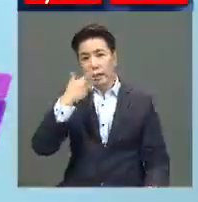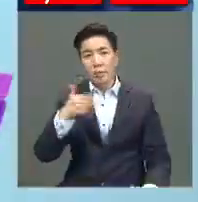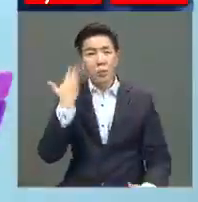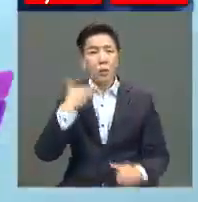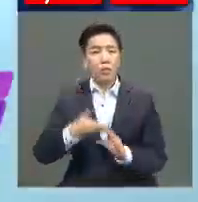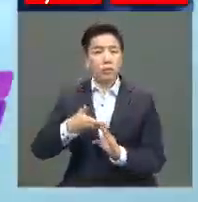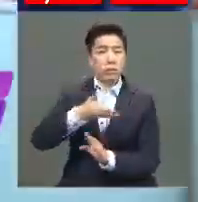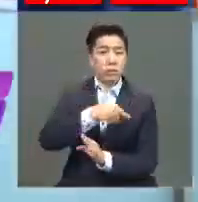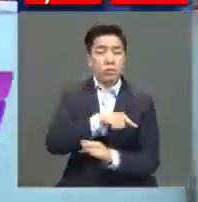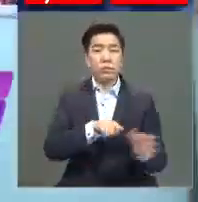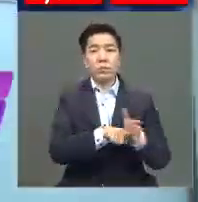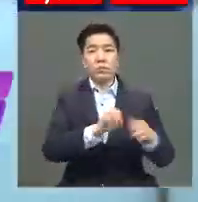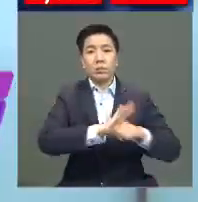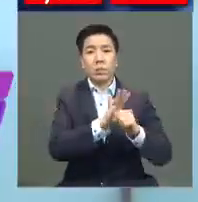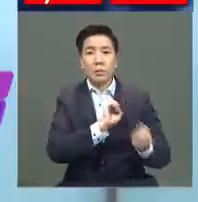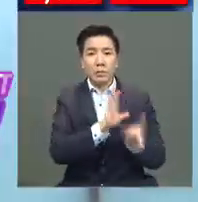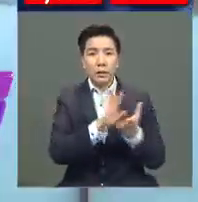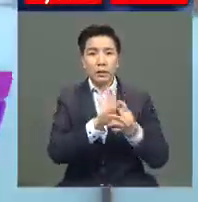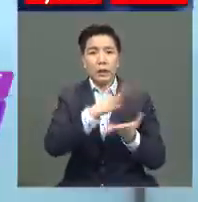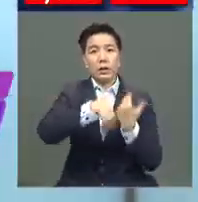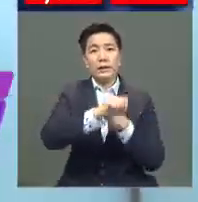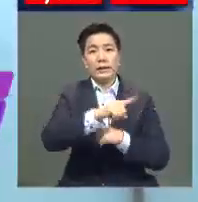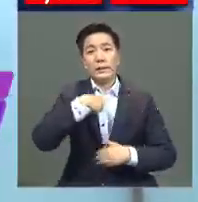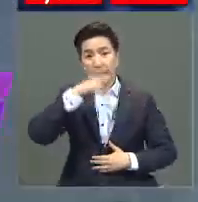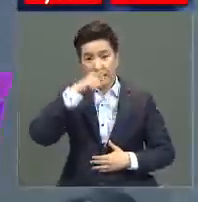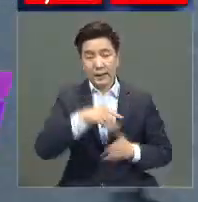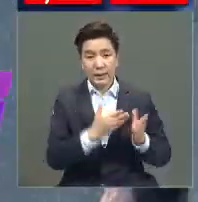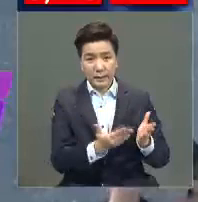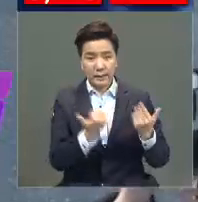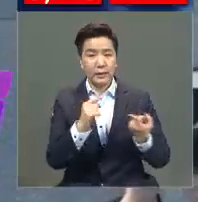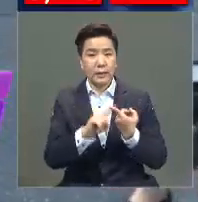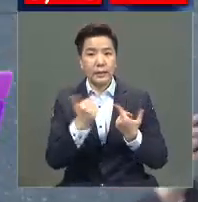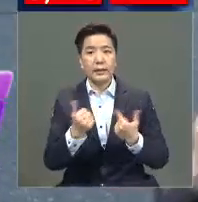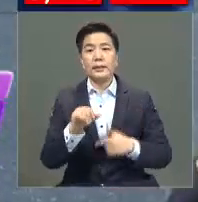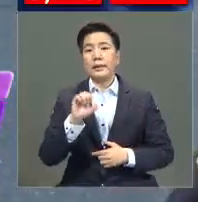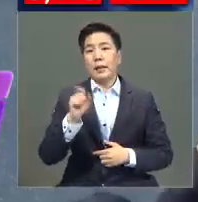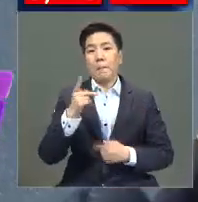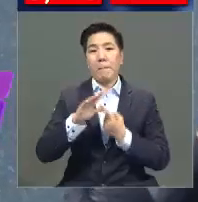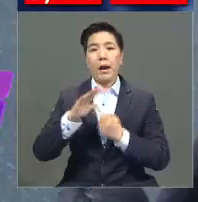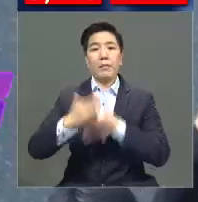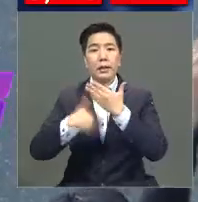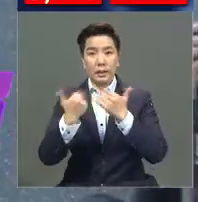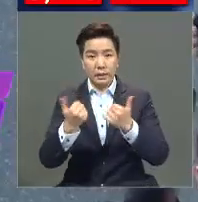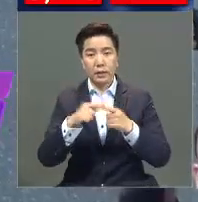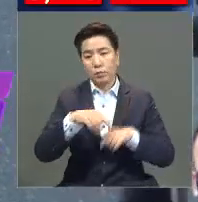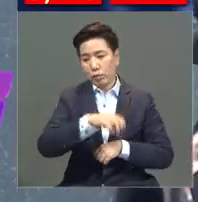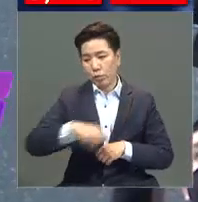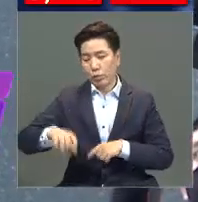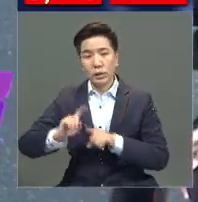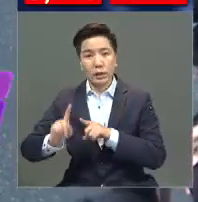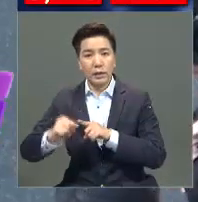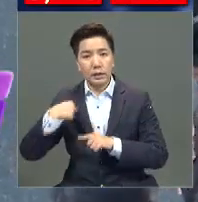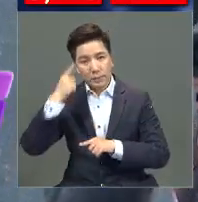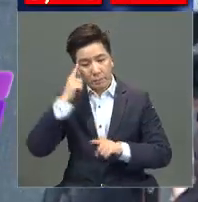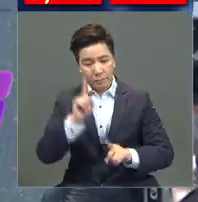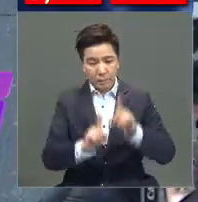ควิด19ส่งผลกระทบต่อเศรษฐกิจภาพรวมของประเทศทำให้สภาพัฒน์เองรวมถึงหน่วยงานอื่นๆก็มี